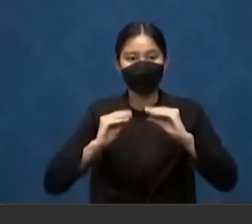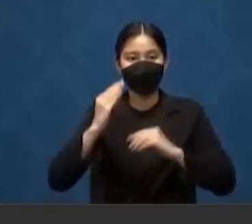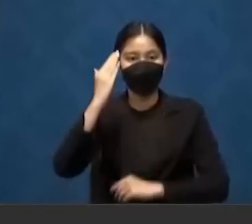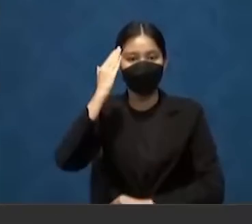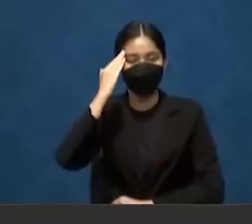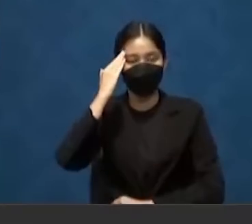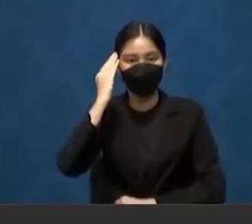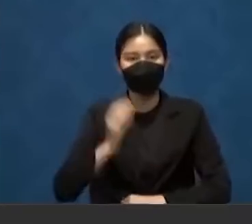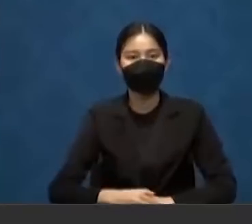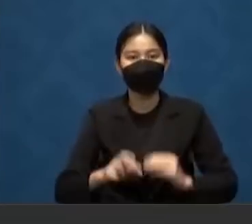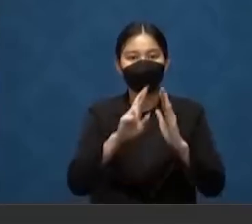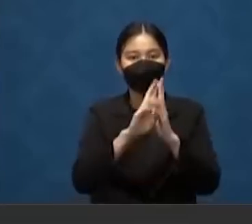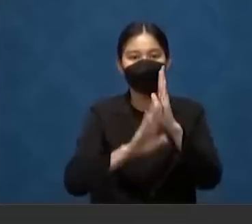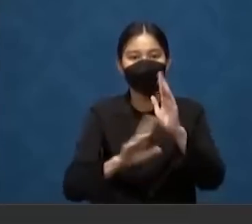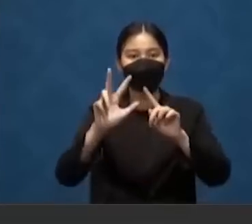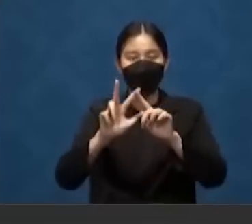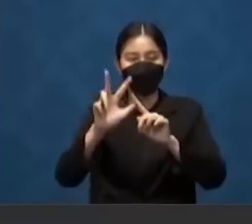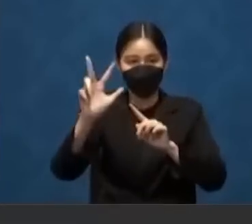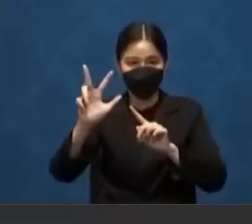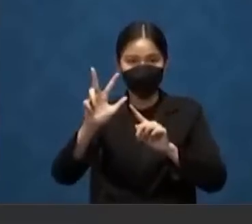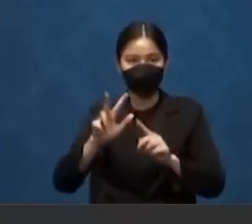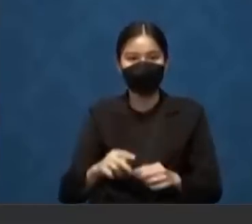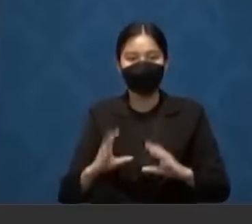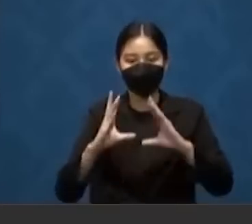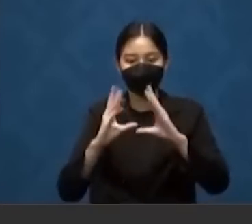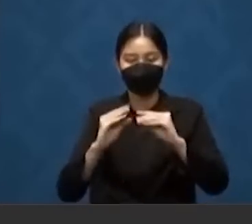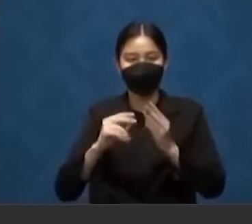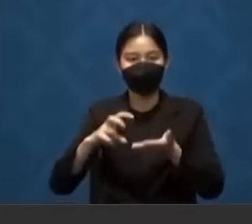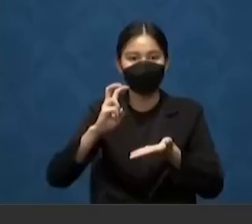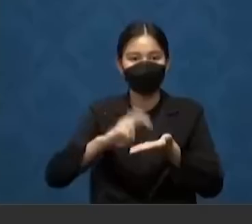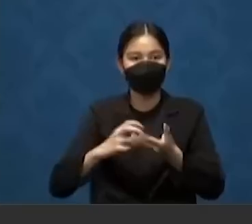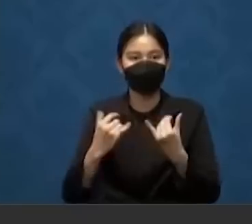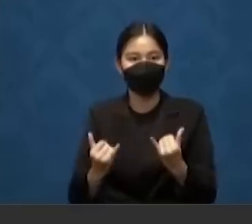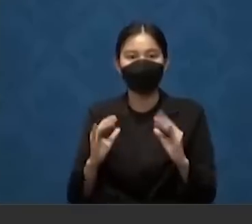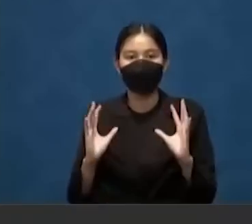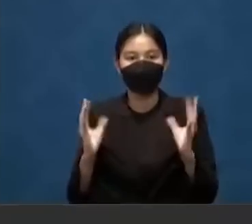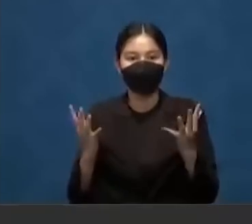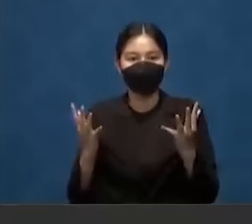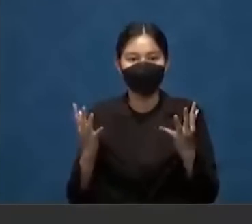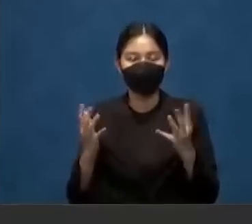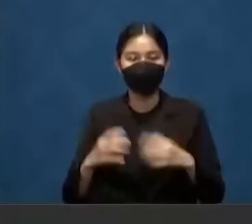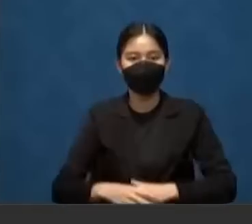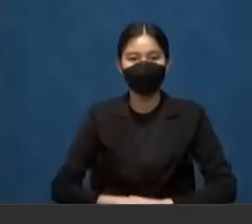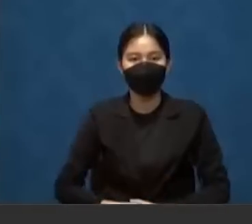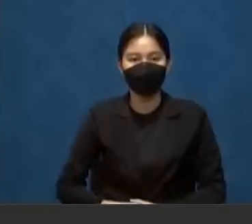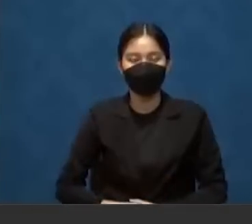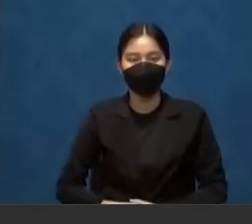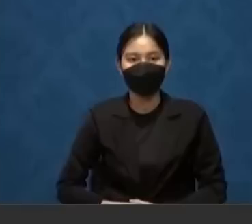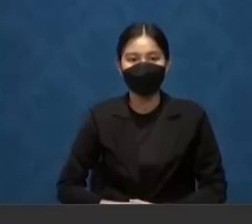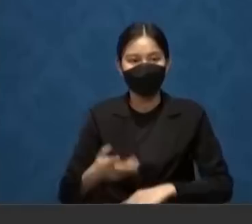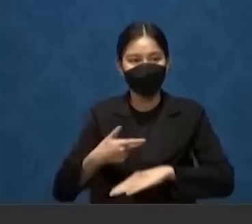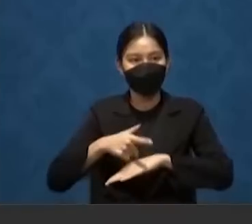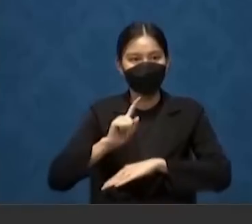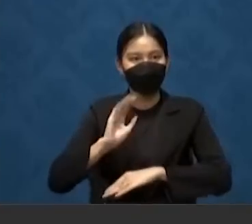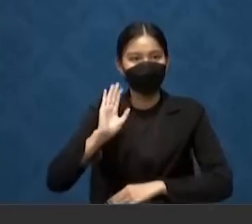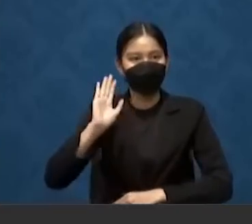รับเบียบปรฐที่ 3 รับรองรายงานกบปชุมวันนี้ไม่มีนะครับทำดังครไปสู่รบเบ